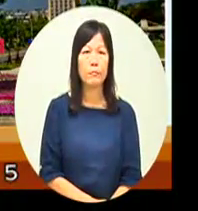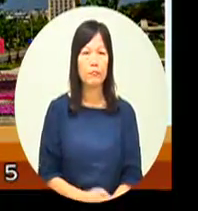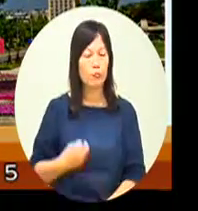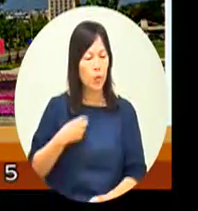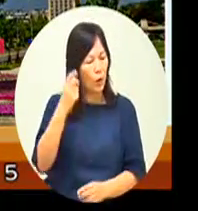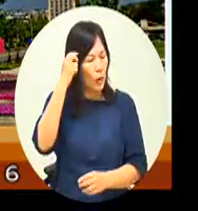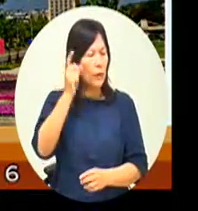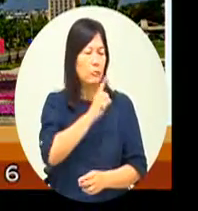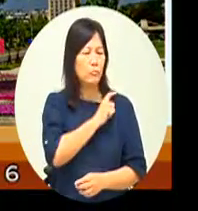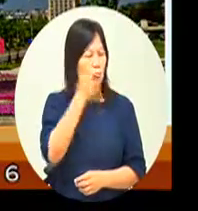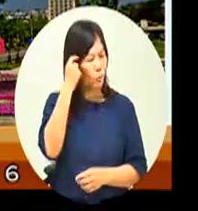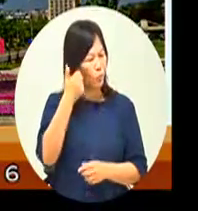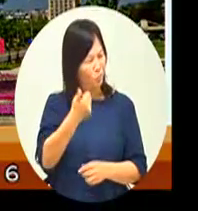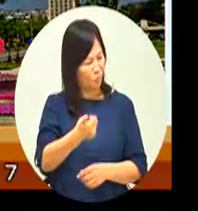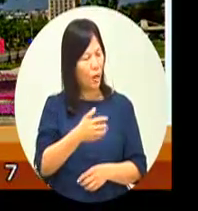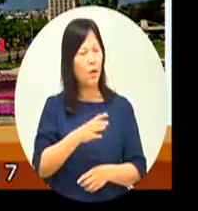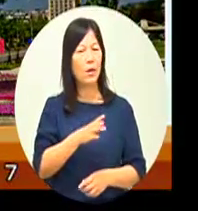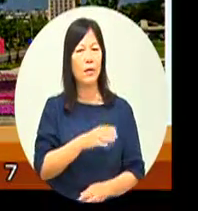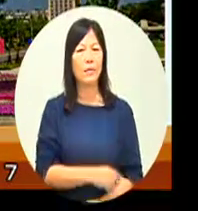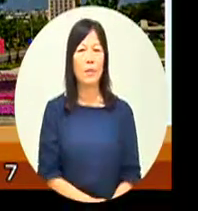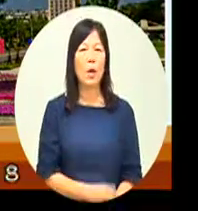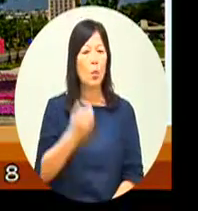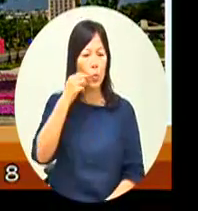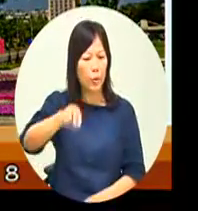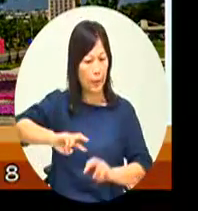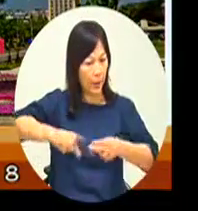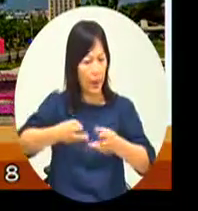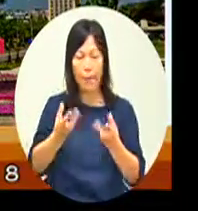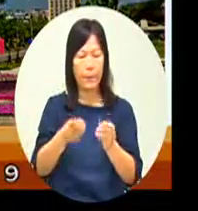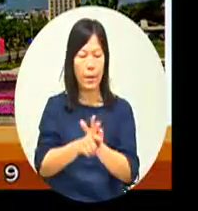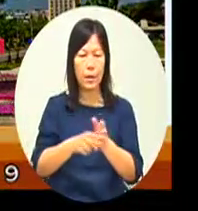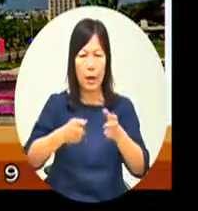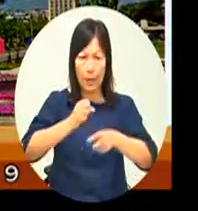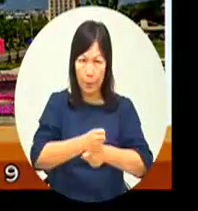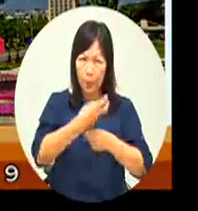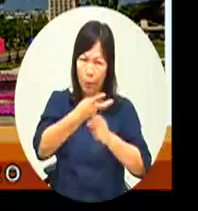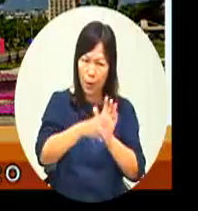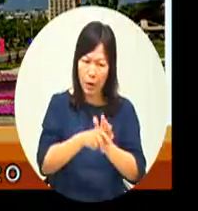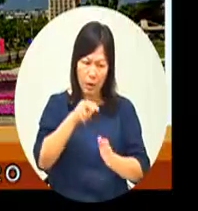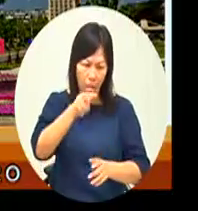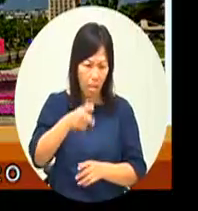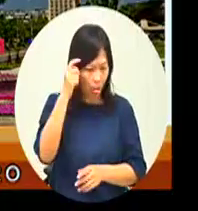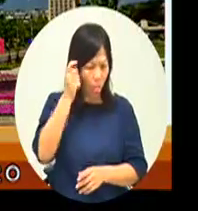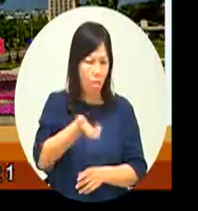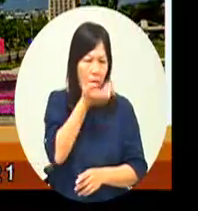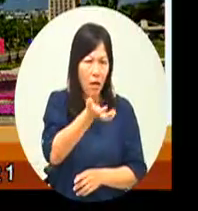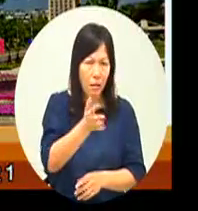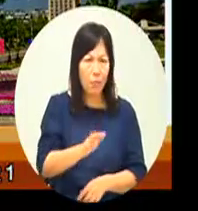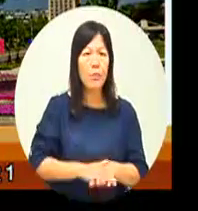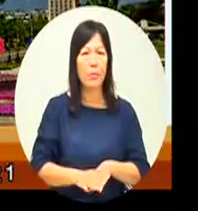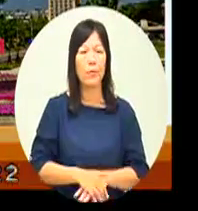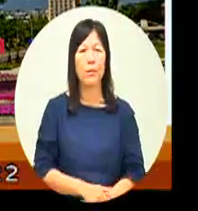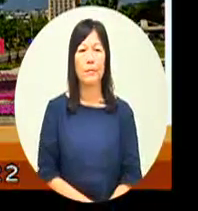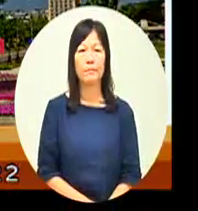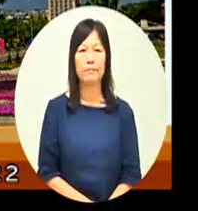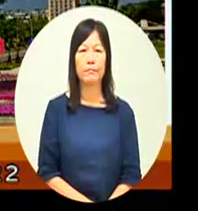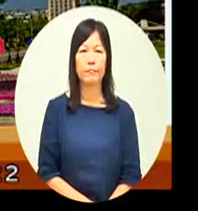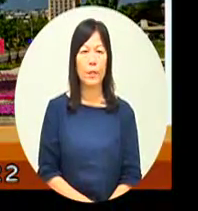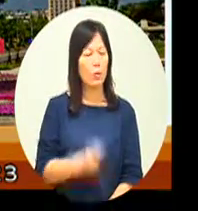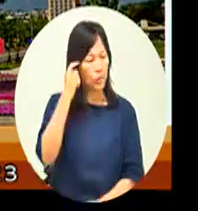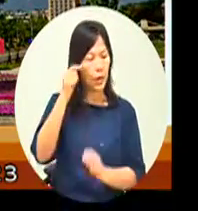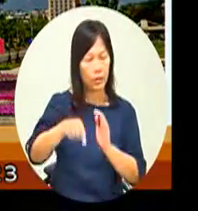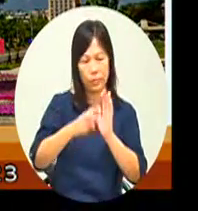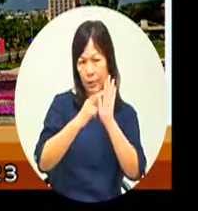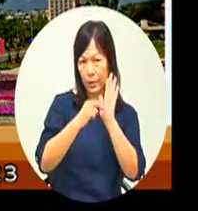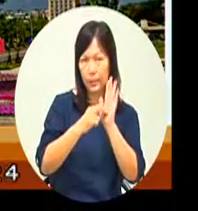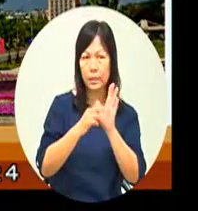很欣慰。今天如果那里没有改变，博二艺术特区能看吗？我想要用这个例子